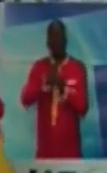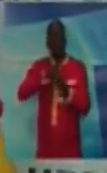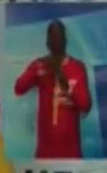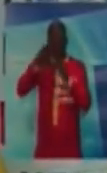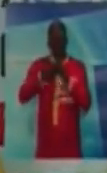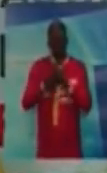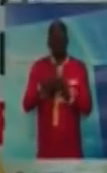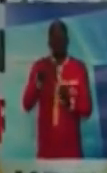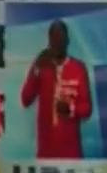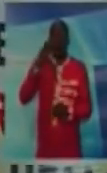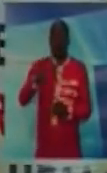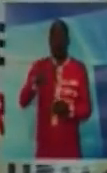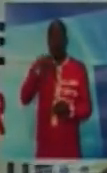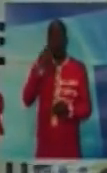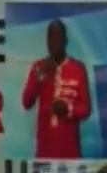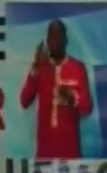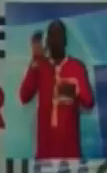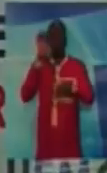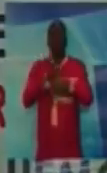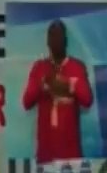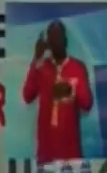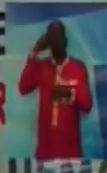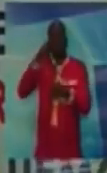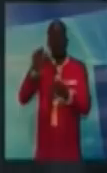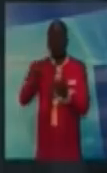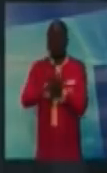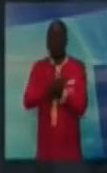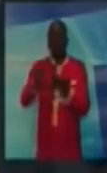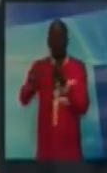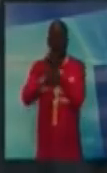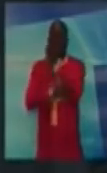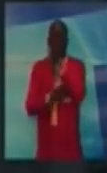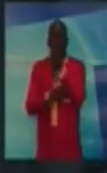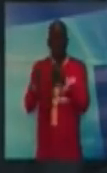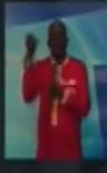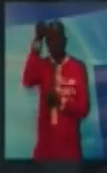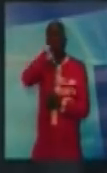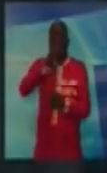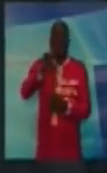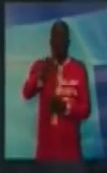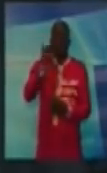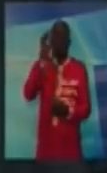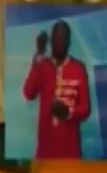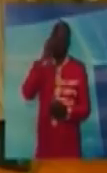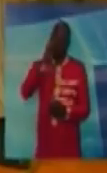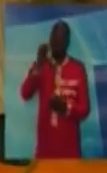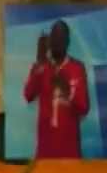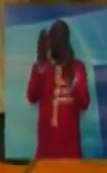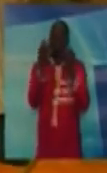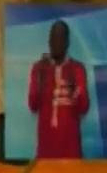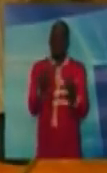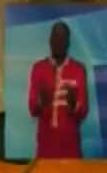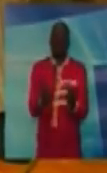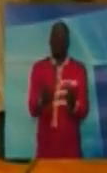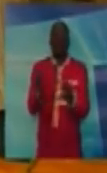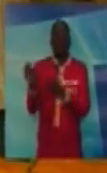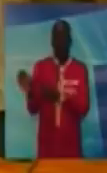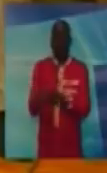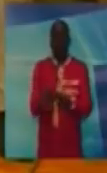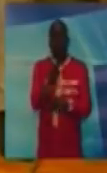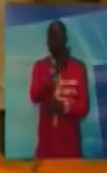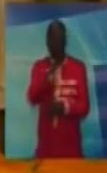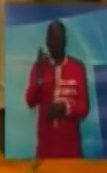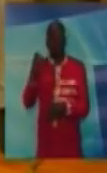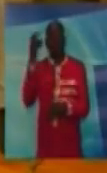ce monstre qui est en train de tenter de détruire notre région. Une Afrique qui trouve elle-même ses solutions, l'exécutif